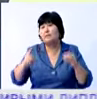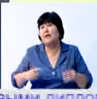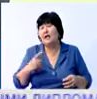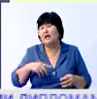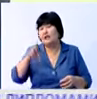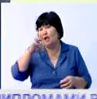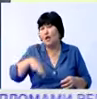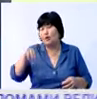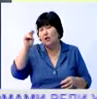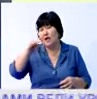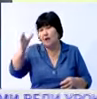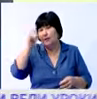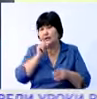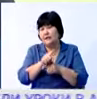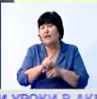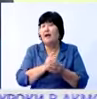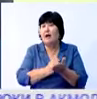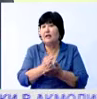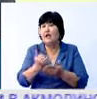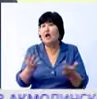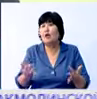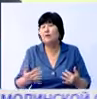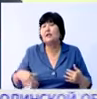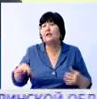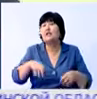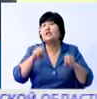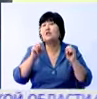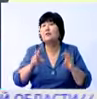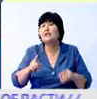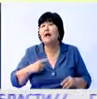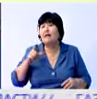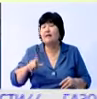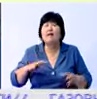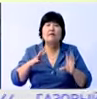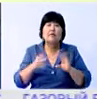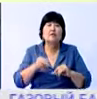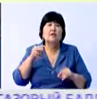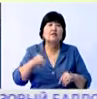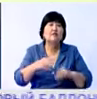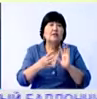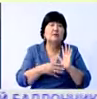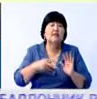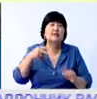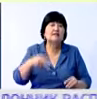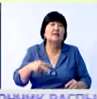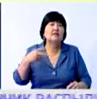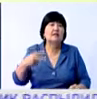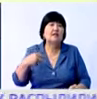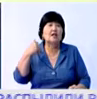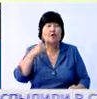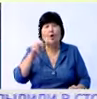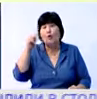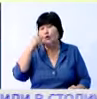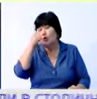государственный образовательный заказ ориентирован на потребности региона специалист в результате 2019 2020